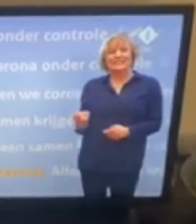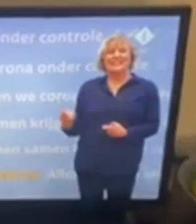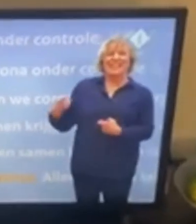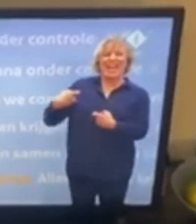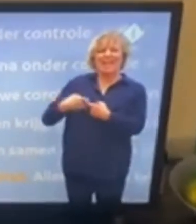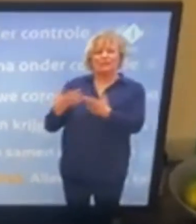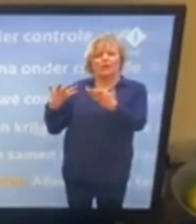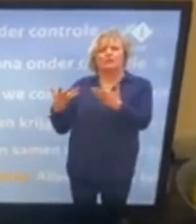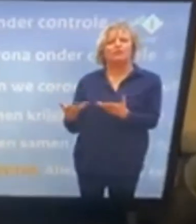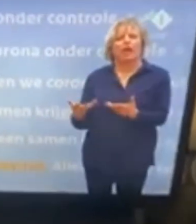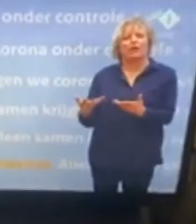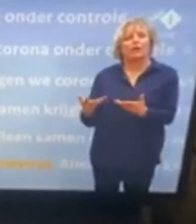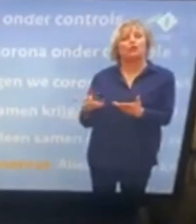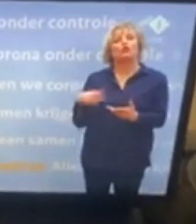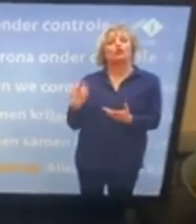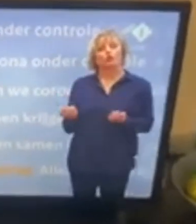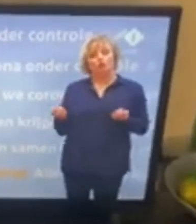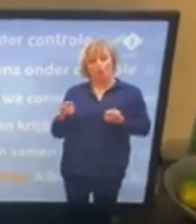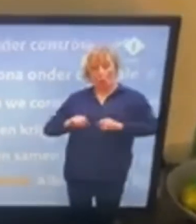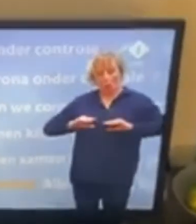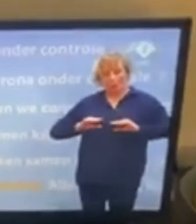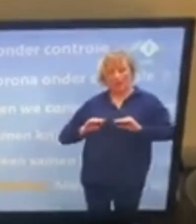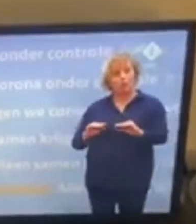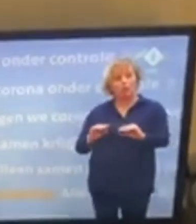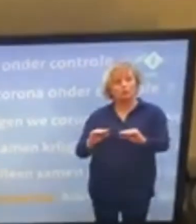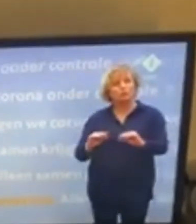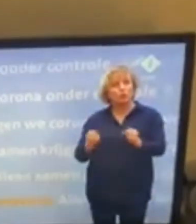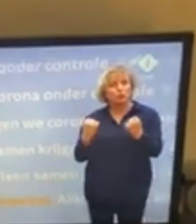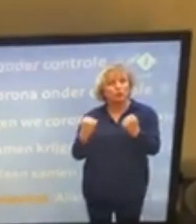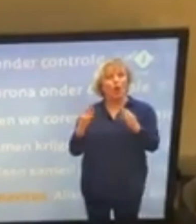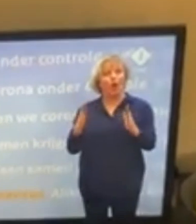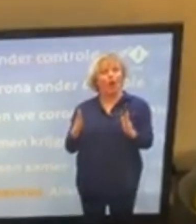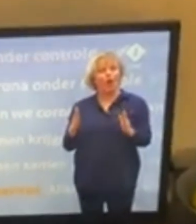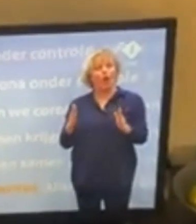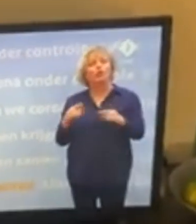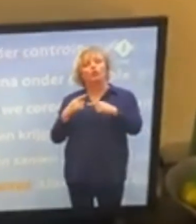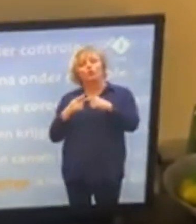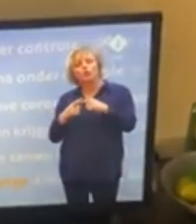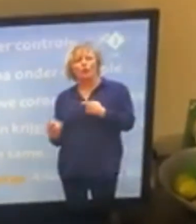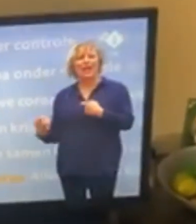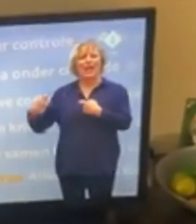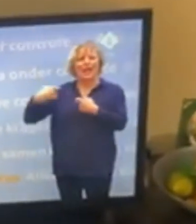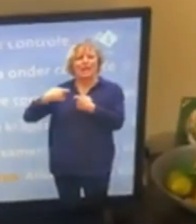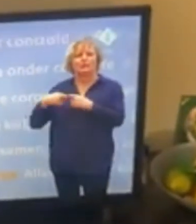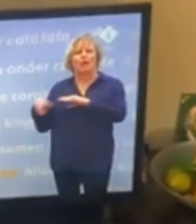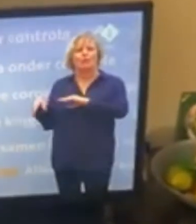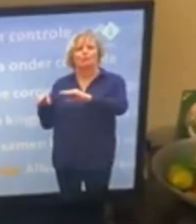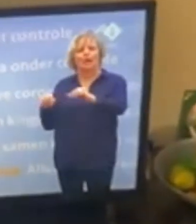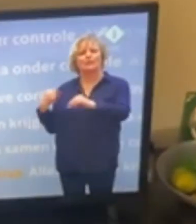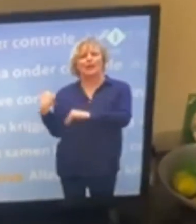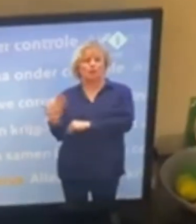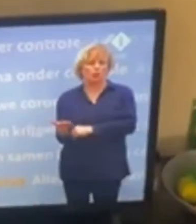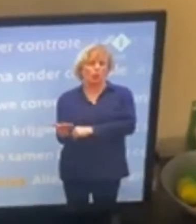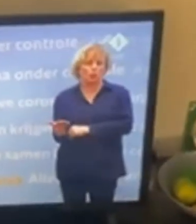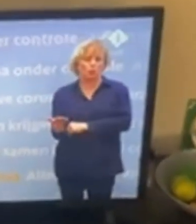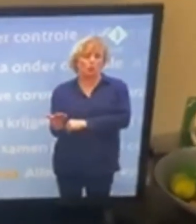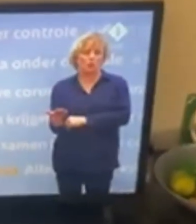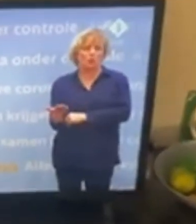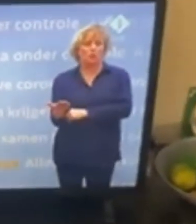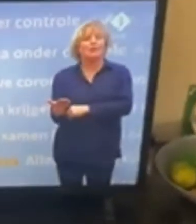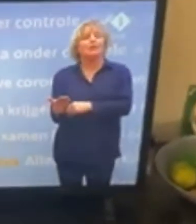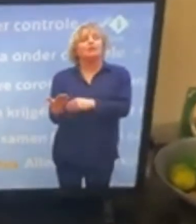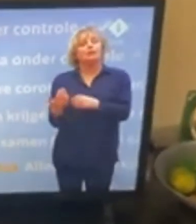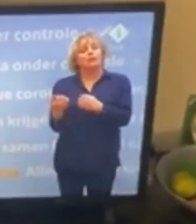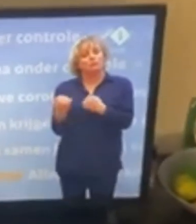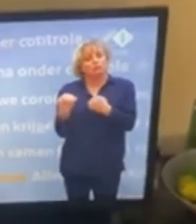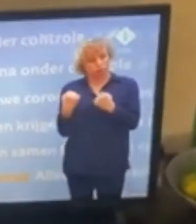voor kiezen is binnen de lockdown die al zo hevig is op dit moment, daarbovenop deze maatregelen, die zijn heftig, echt noodzakelijk.